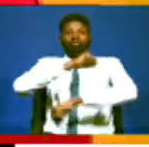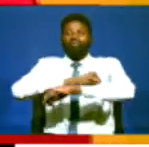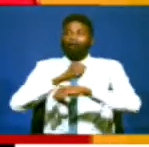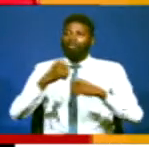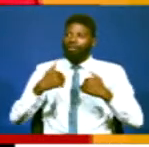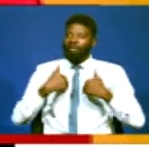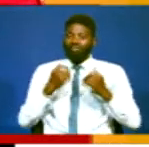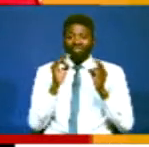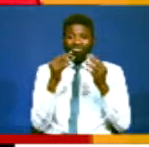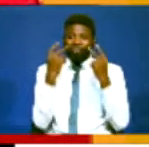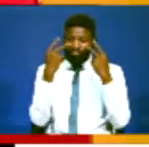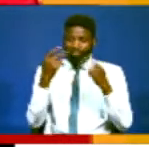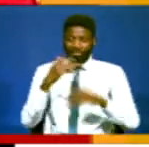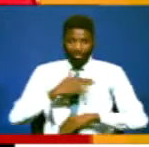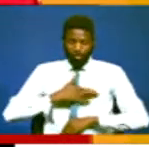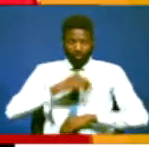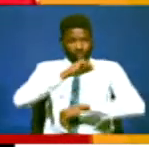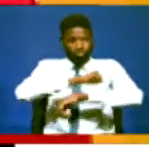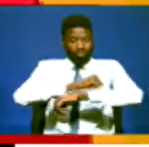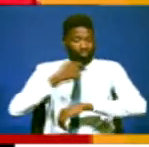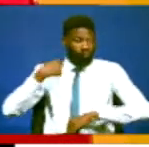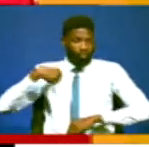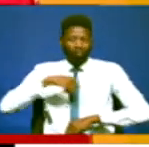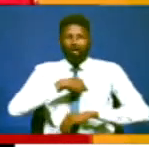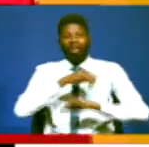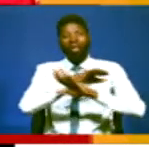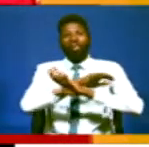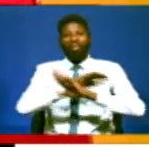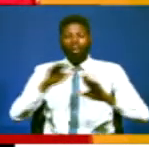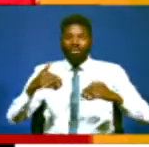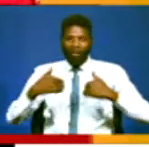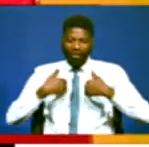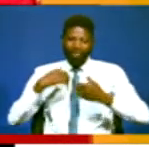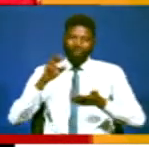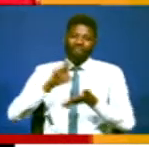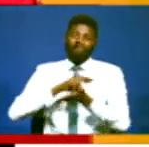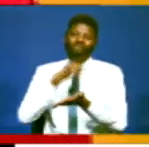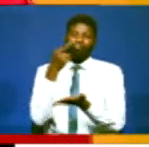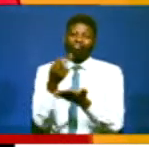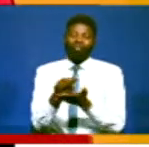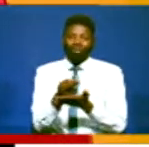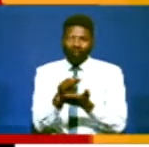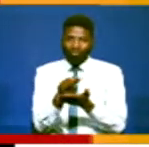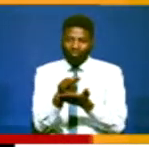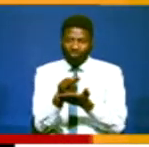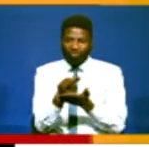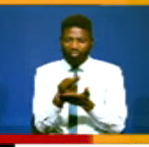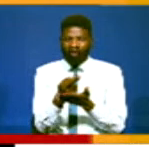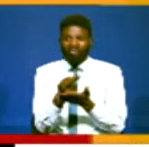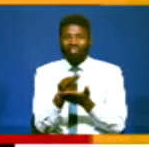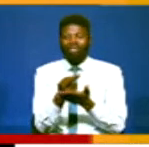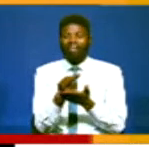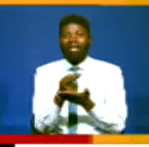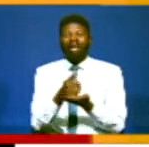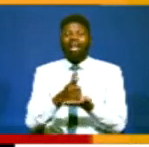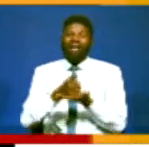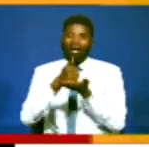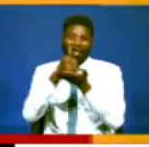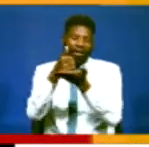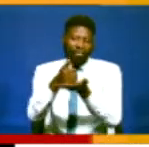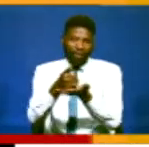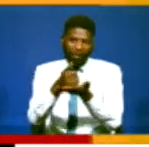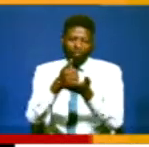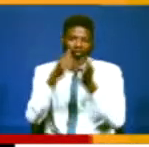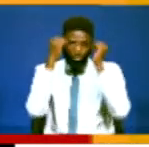shule zetu hatuna rasilimali, hatuna nyenzo ambazo zitawezesha watoto hawa kusoma, licha ya kwamba safari imeanza. Haya ni